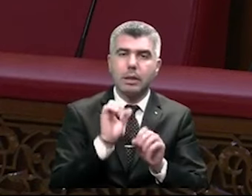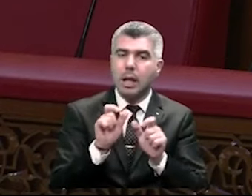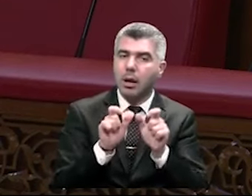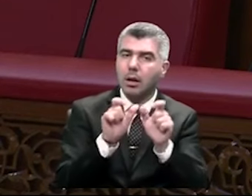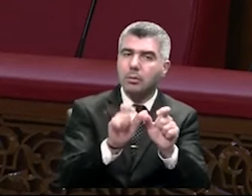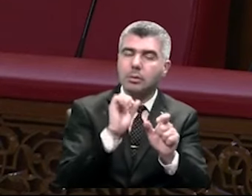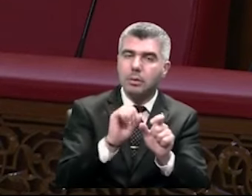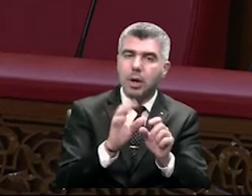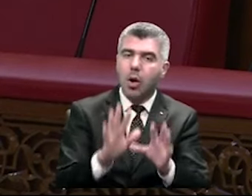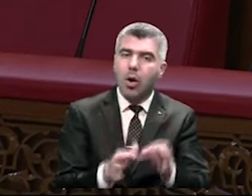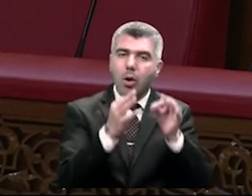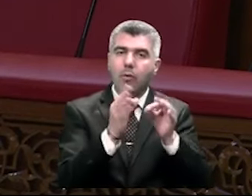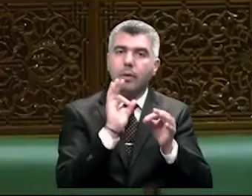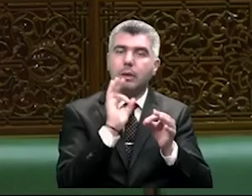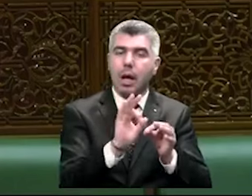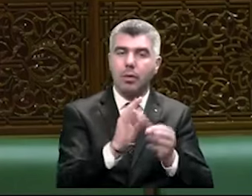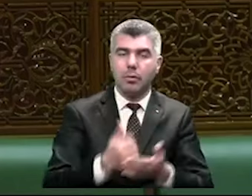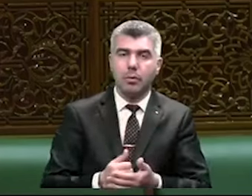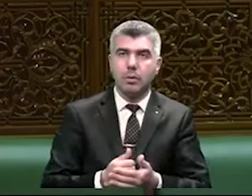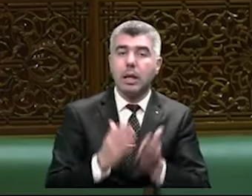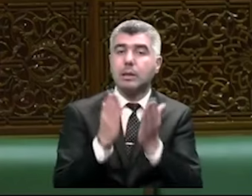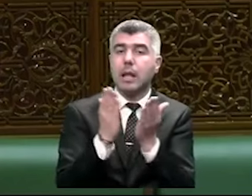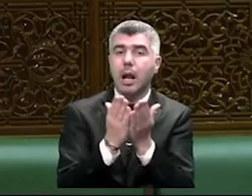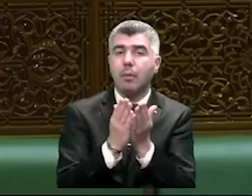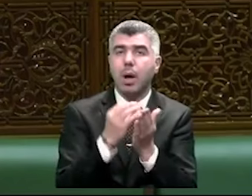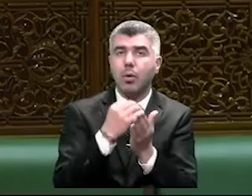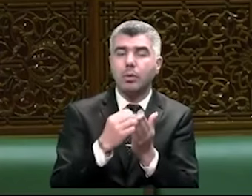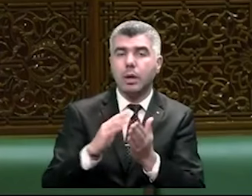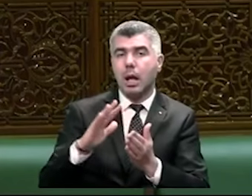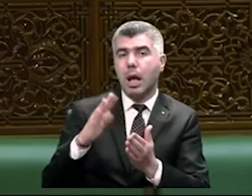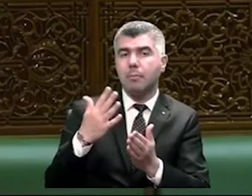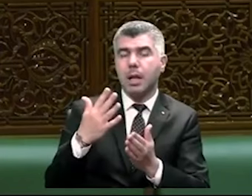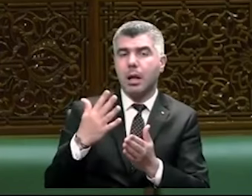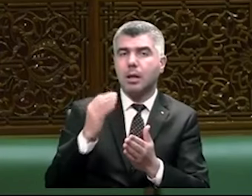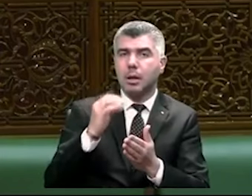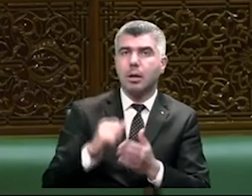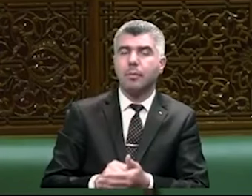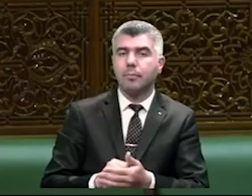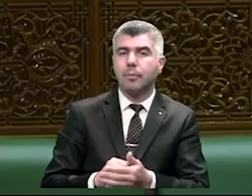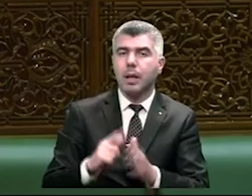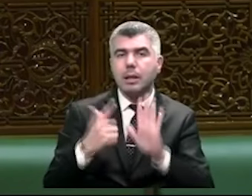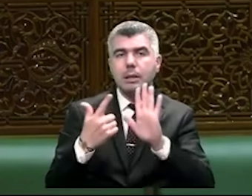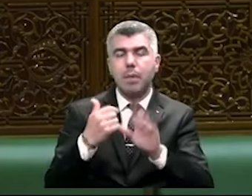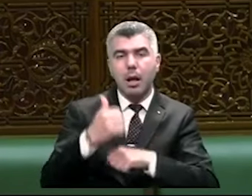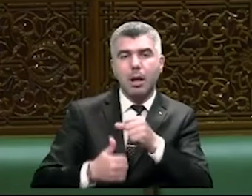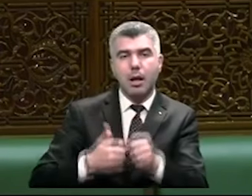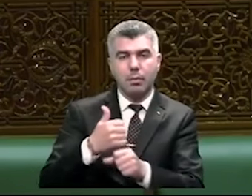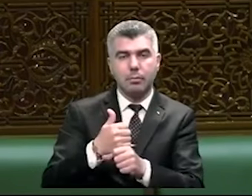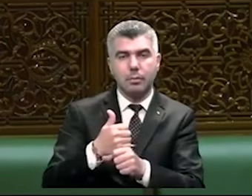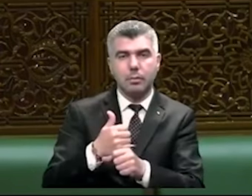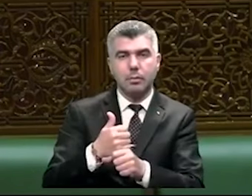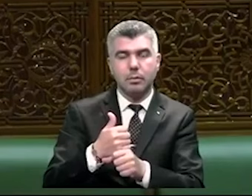على الاختيارات دياله السياسيه ه الطلبه را ما طالبين السيد خ المطالب اللي طالبين تقوللك اودي هذك سبع سنوات